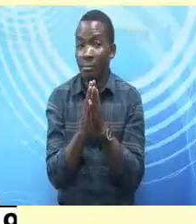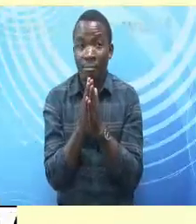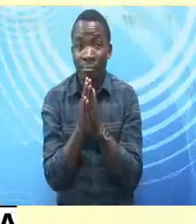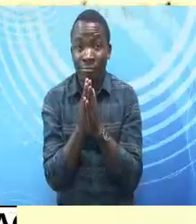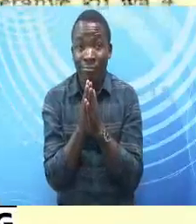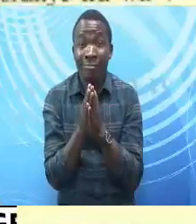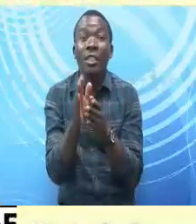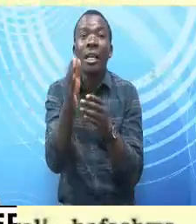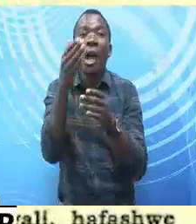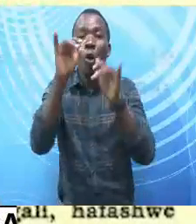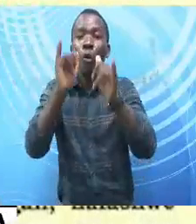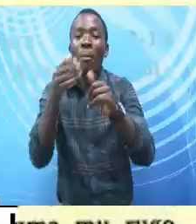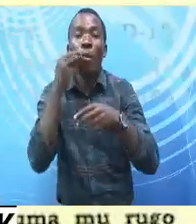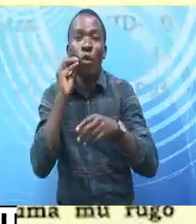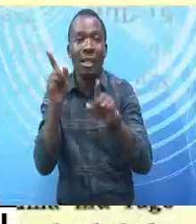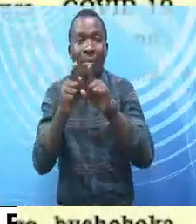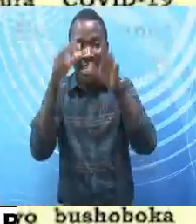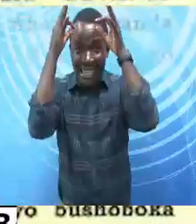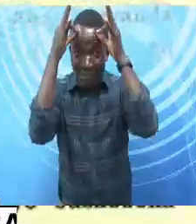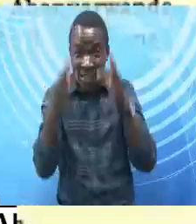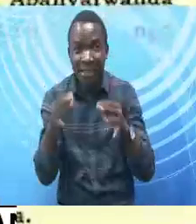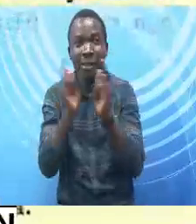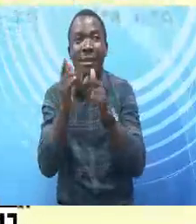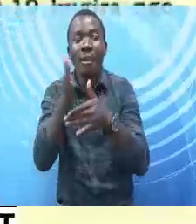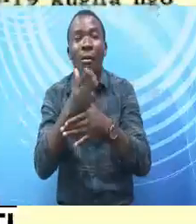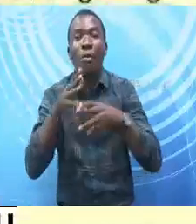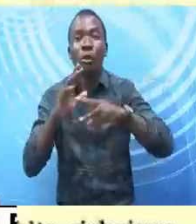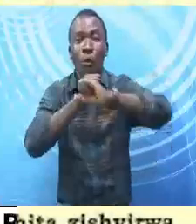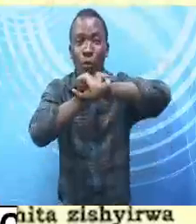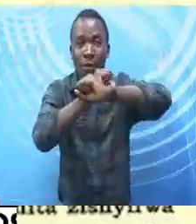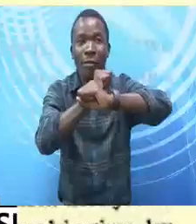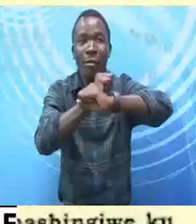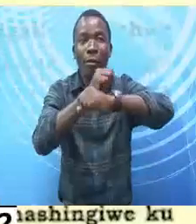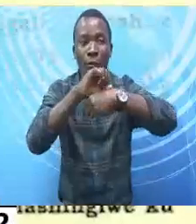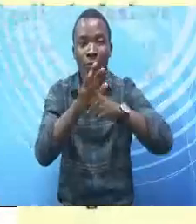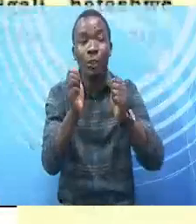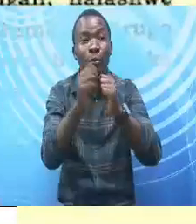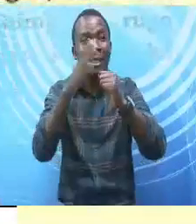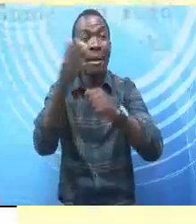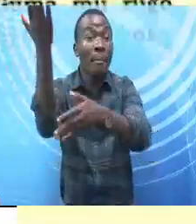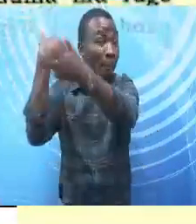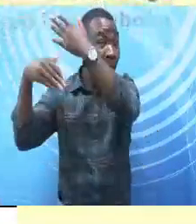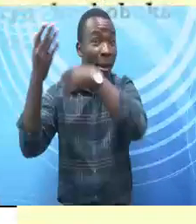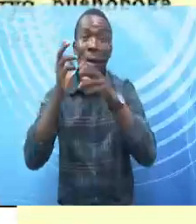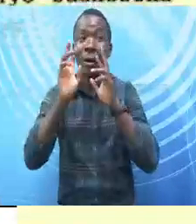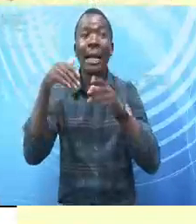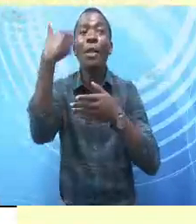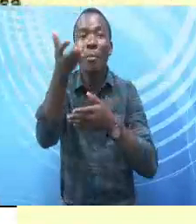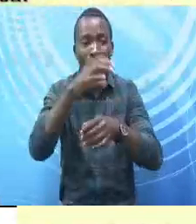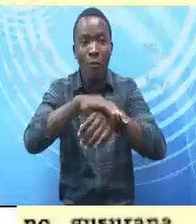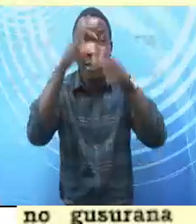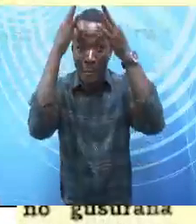yajyaga ifatwa n'inama y'abaminisitiri mu rwego rwo gukumira ikwirakwira rya COVID-19 hambere wasangaga nyuma yo gufata uyu mwanzuro